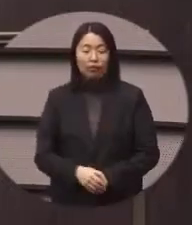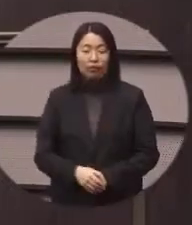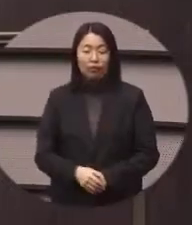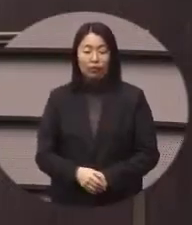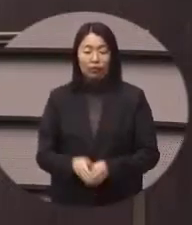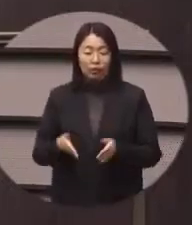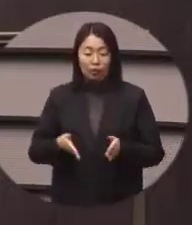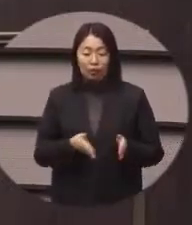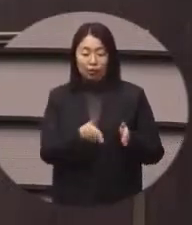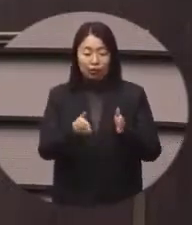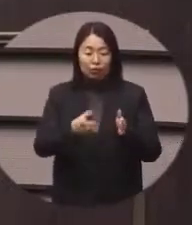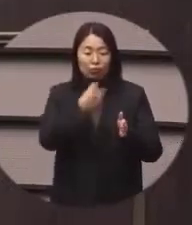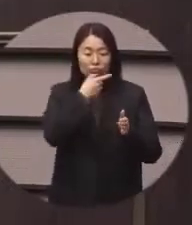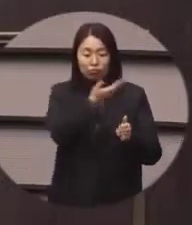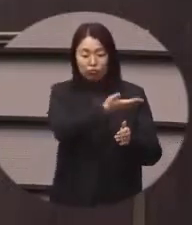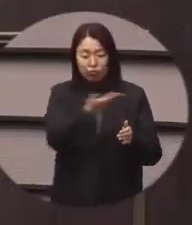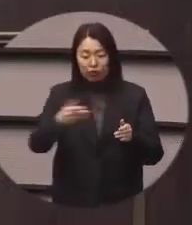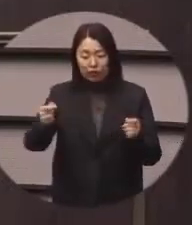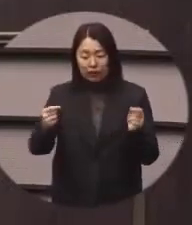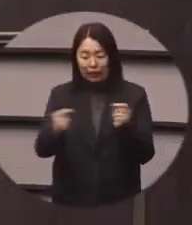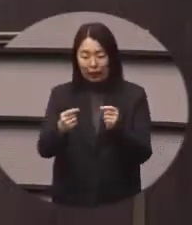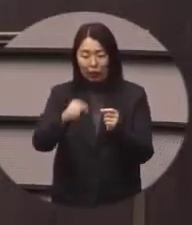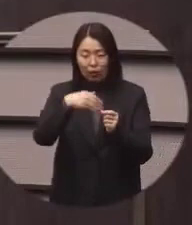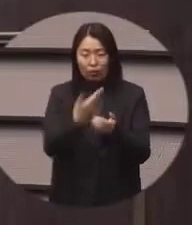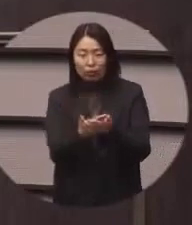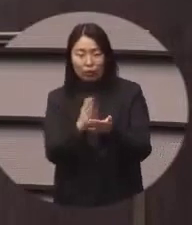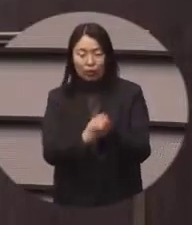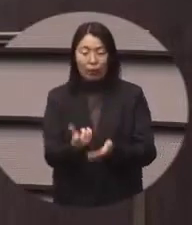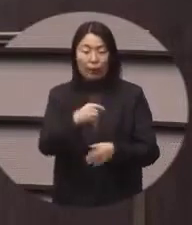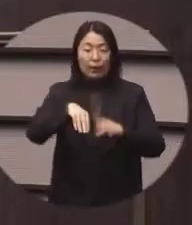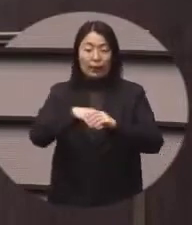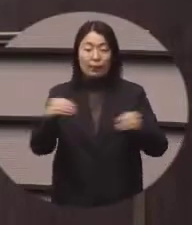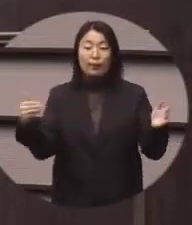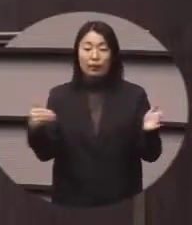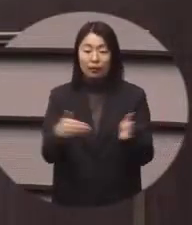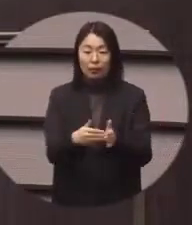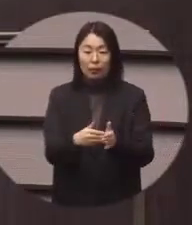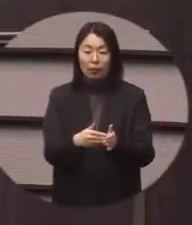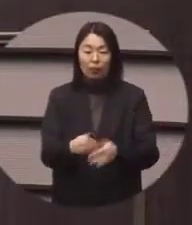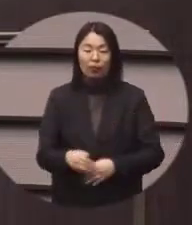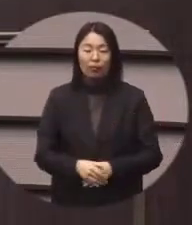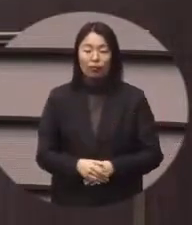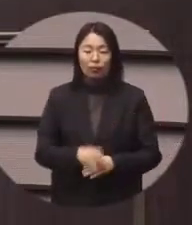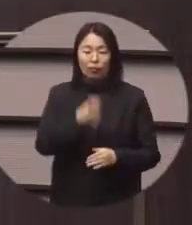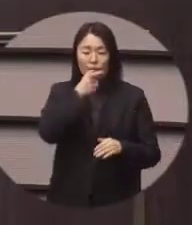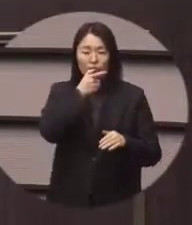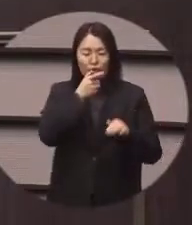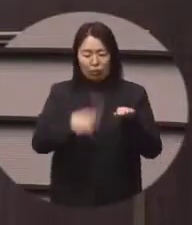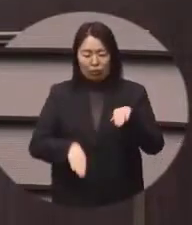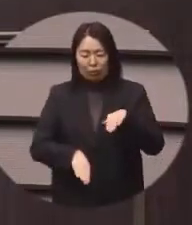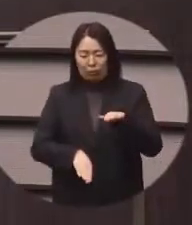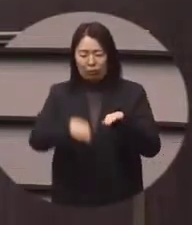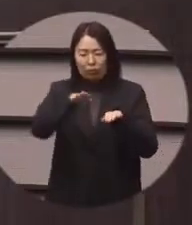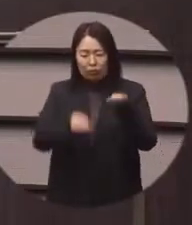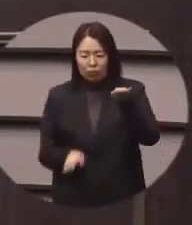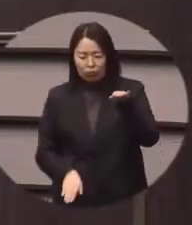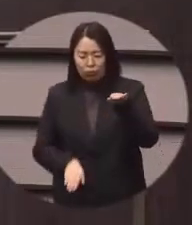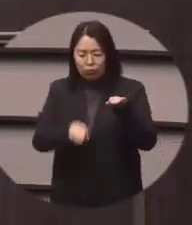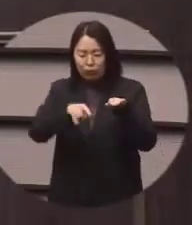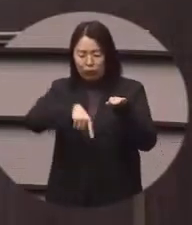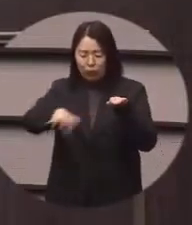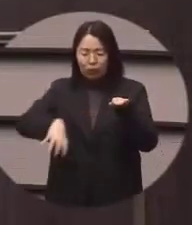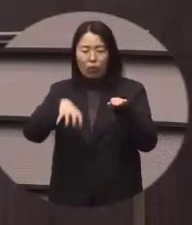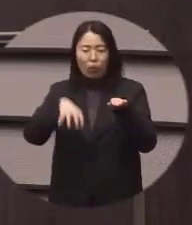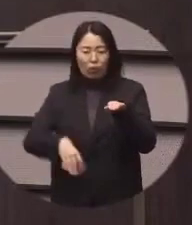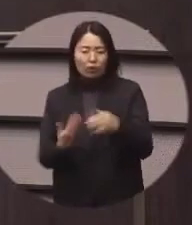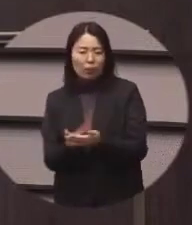마무리하고 정지 자연재해 위험지구 정비사업, 저지대 주택 침수 방지 시설 설치, 목현천